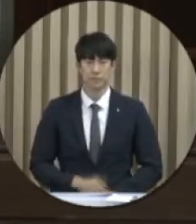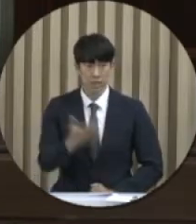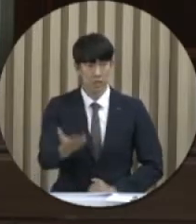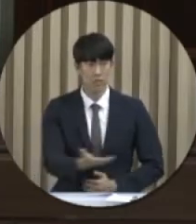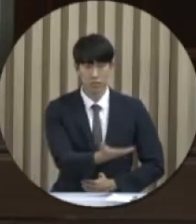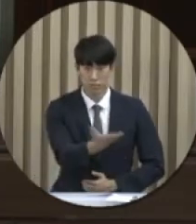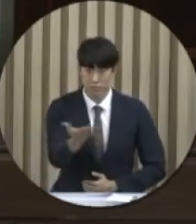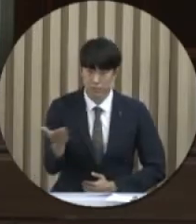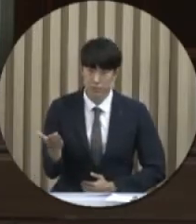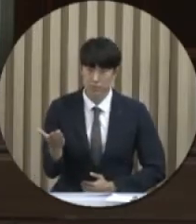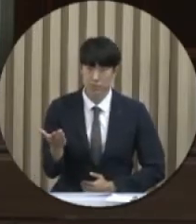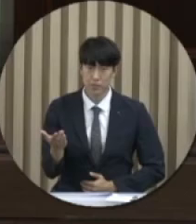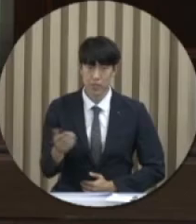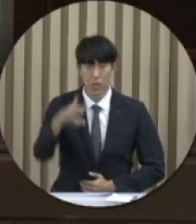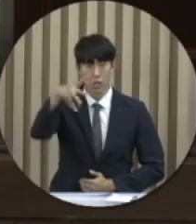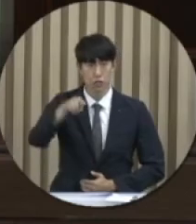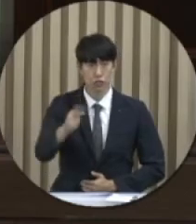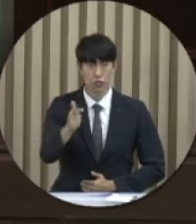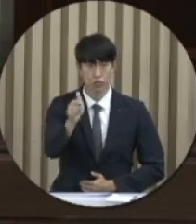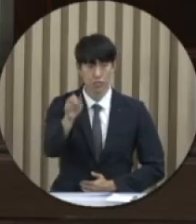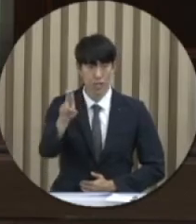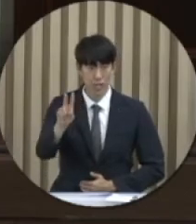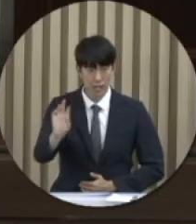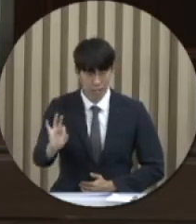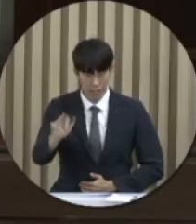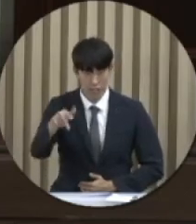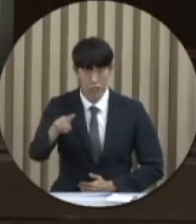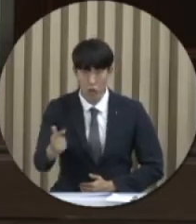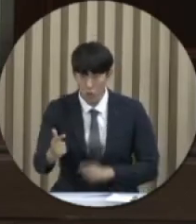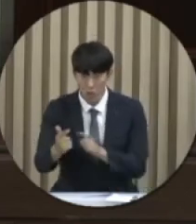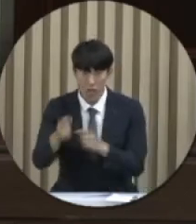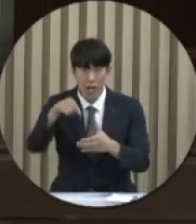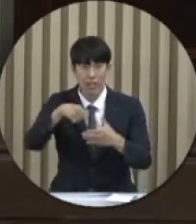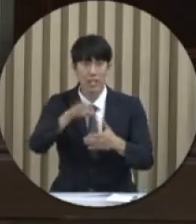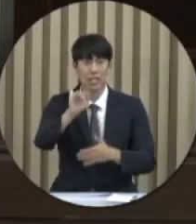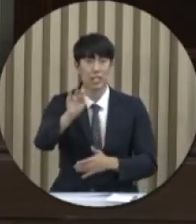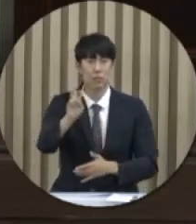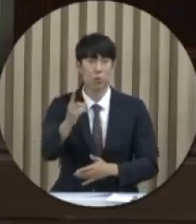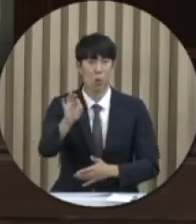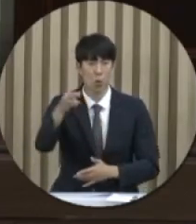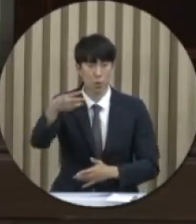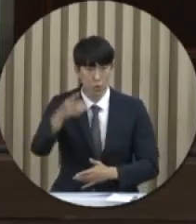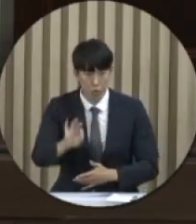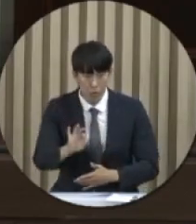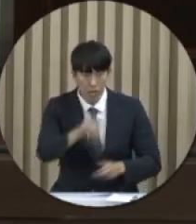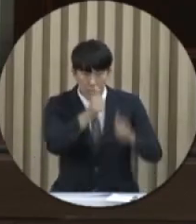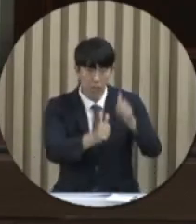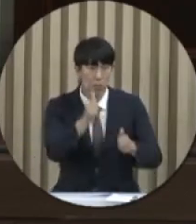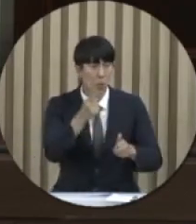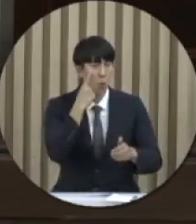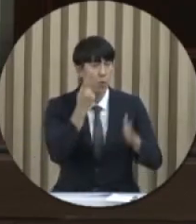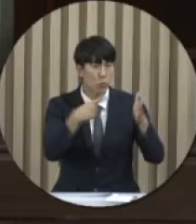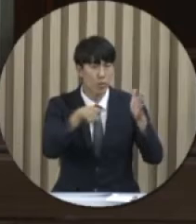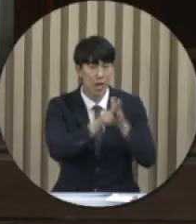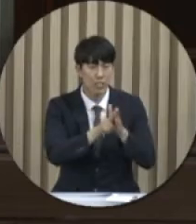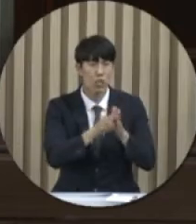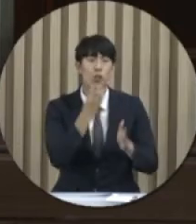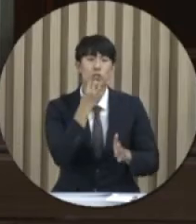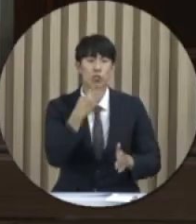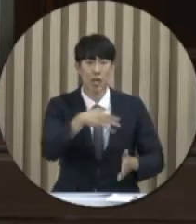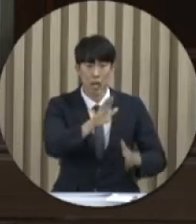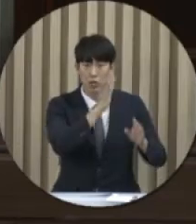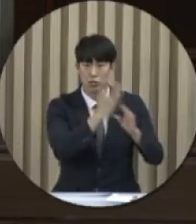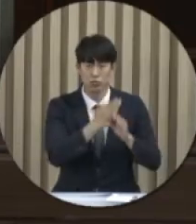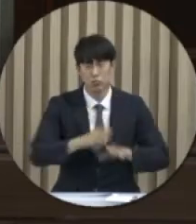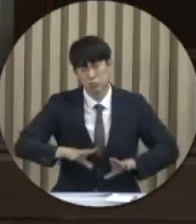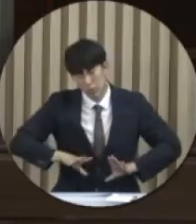여러분, 춘향전의 이몽룡이 과거 시험을 보기 위해 한양으로 가던 중 출출한 배를